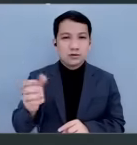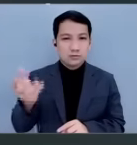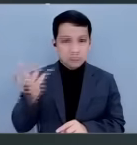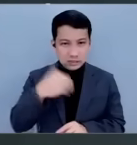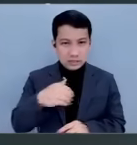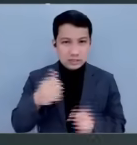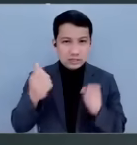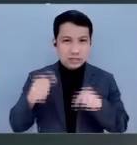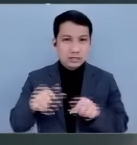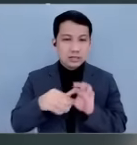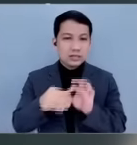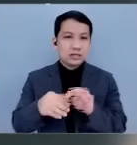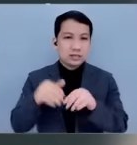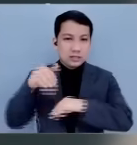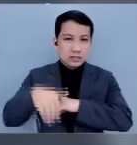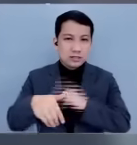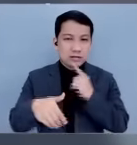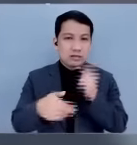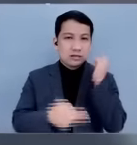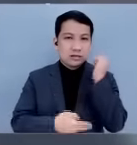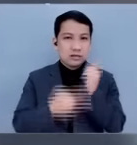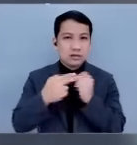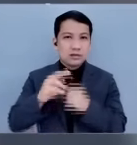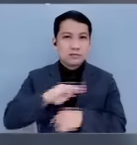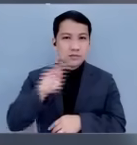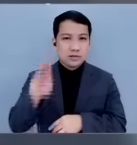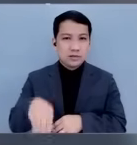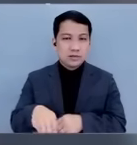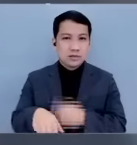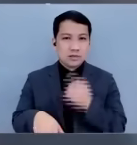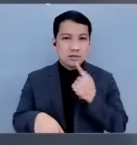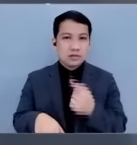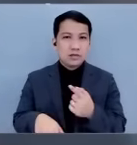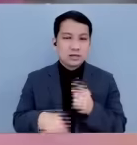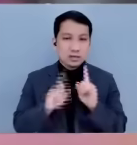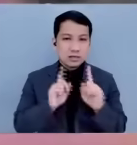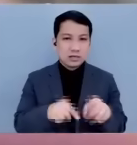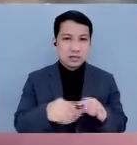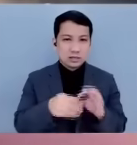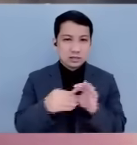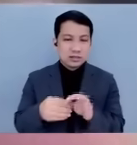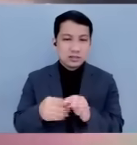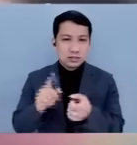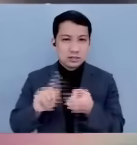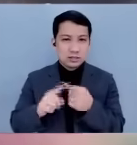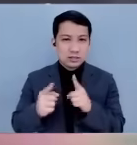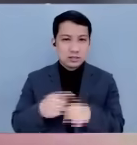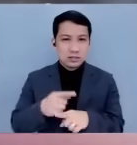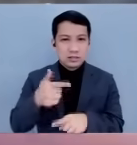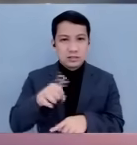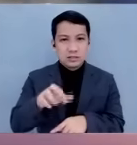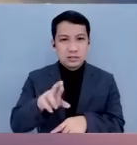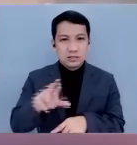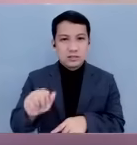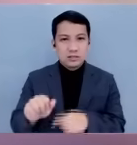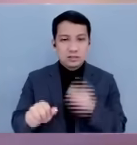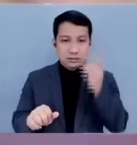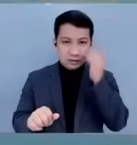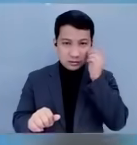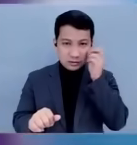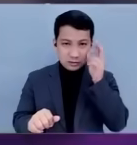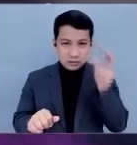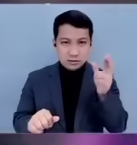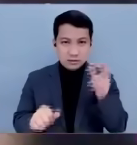idinaos kagabi sa isang hotel sa Maynila. Ayon sa ilang report, ang kaibigan ni Miss Gloria na si Daisy Romualdez ang producer